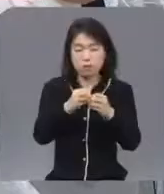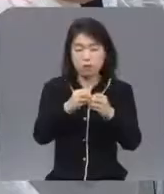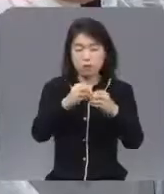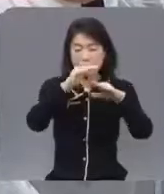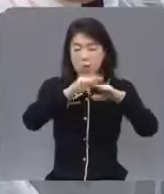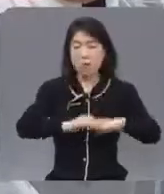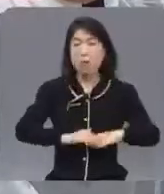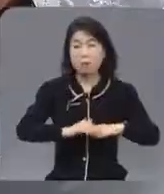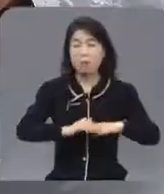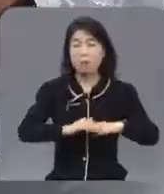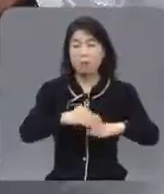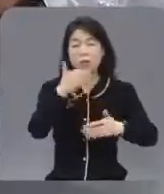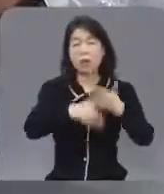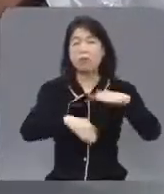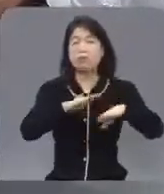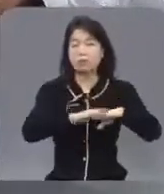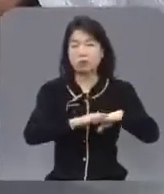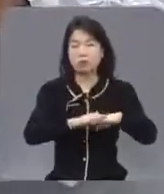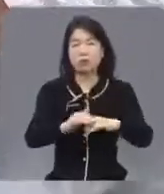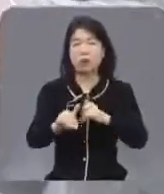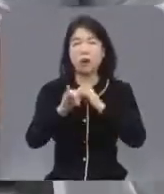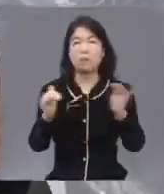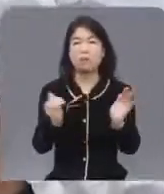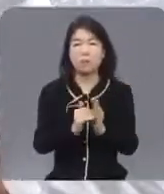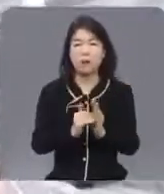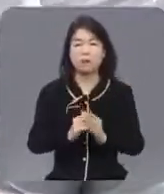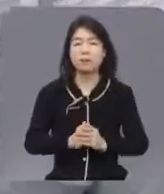극단적인 선택을 했습니다